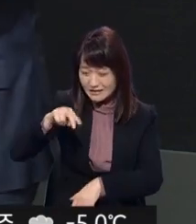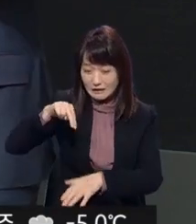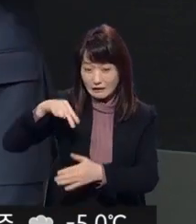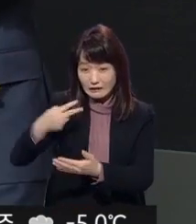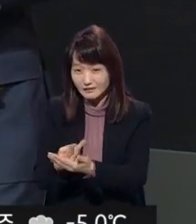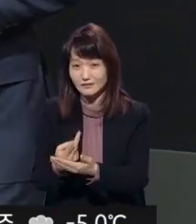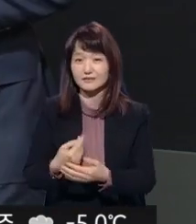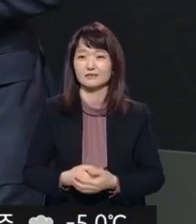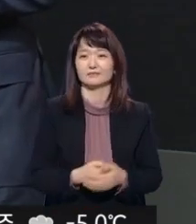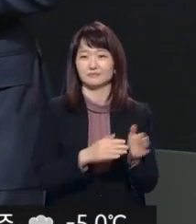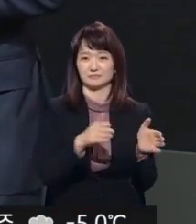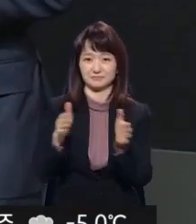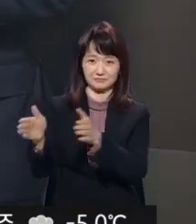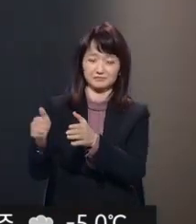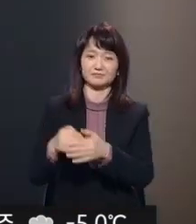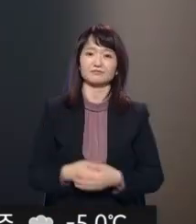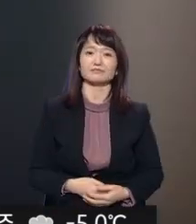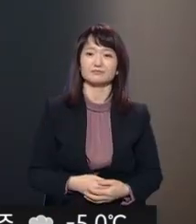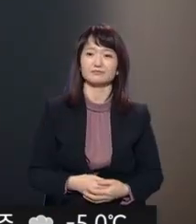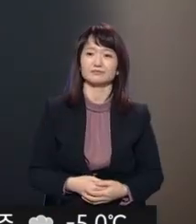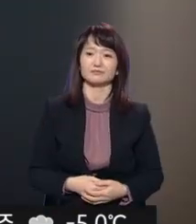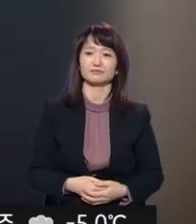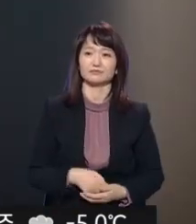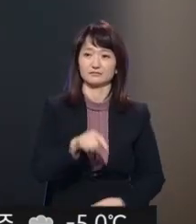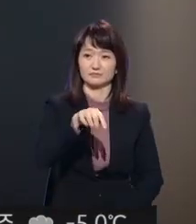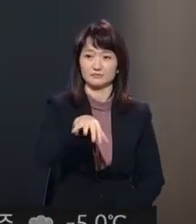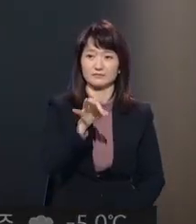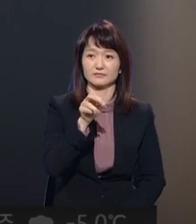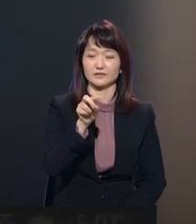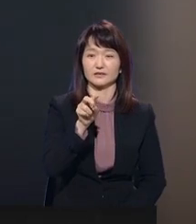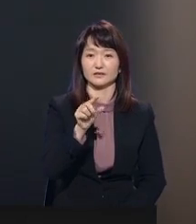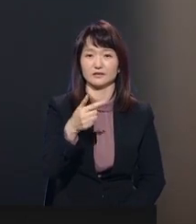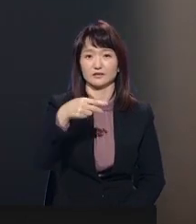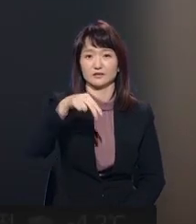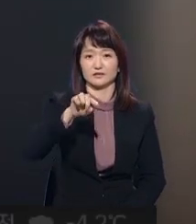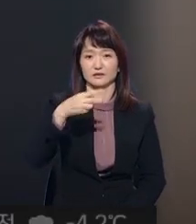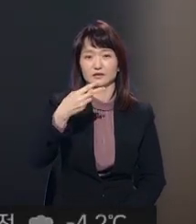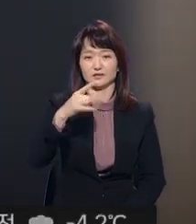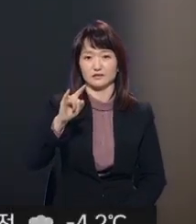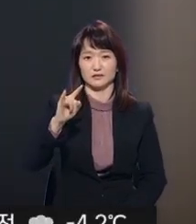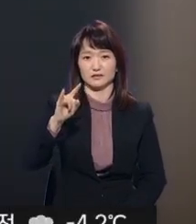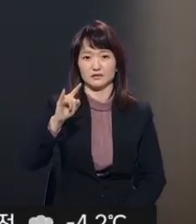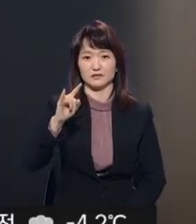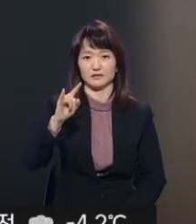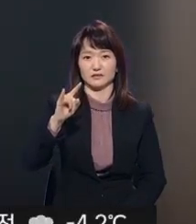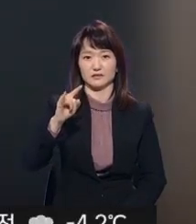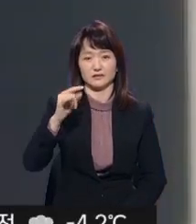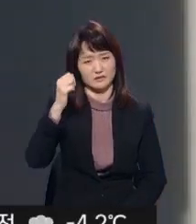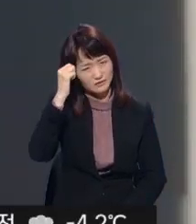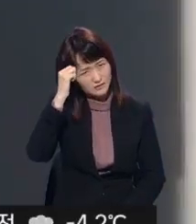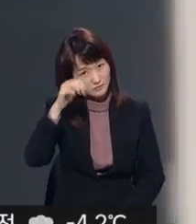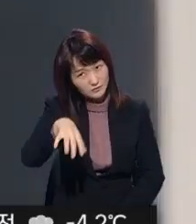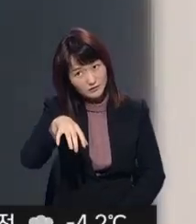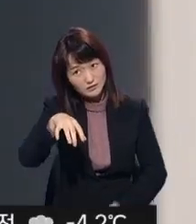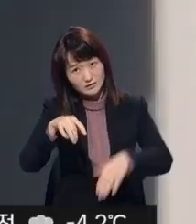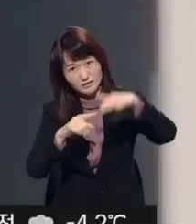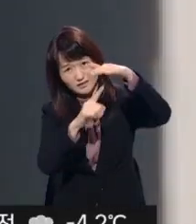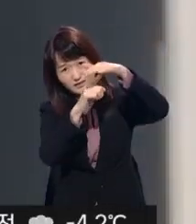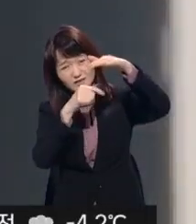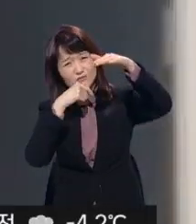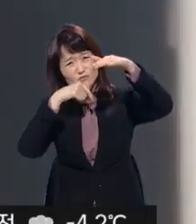영상 보시죠. 자, 이곳은 연세대 기숙사 아닌데요. 천장에서 세차게 떨어지는